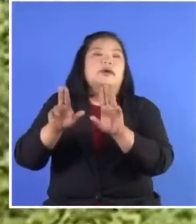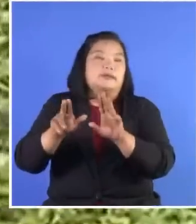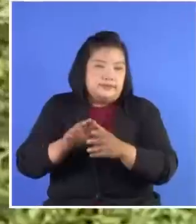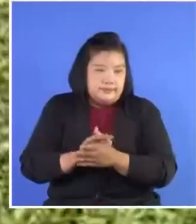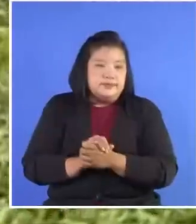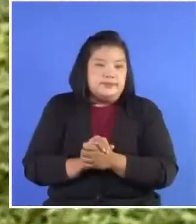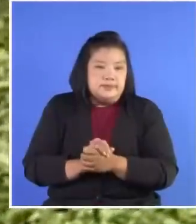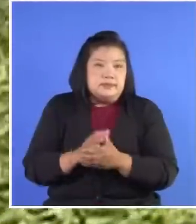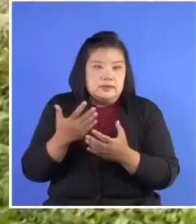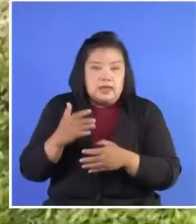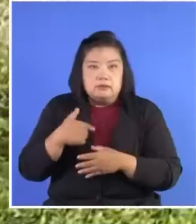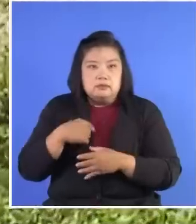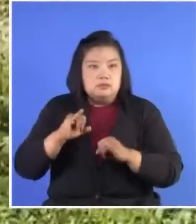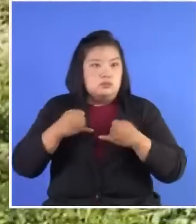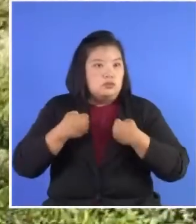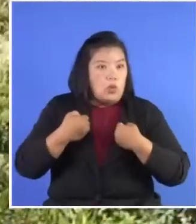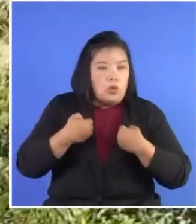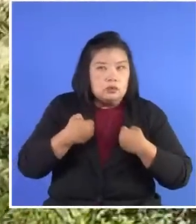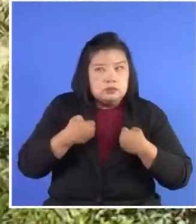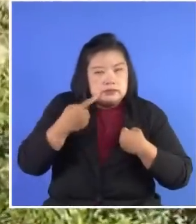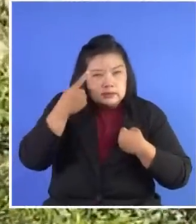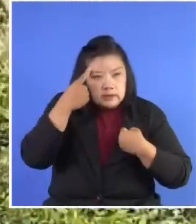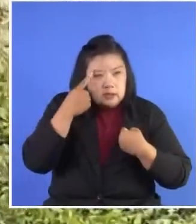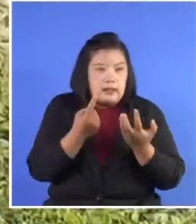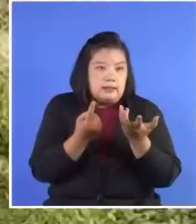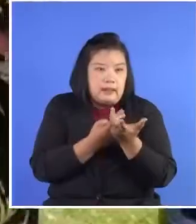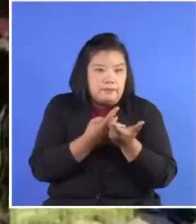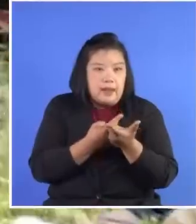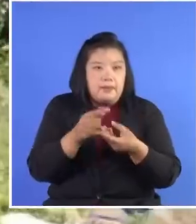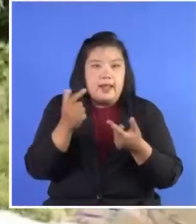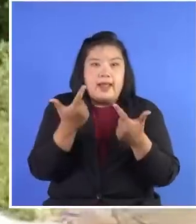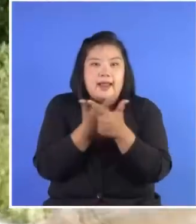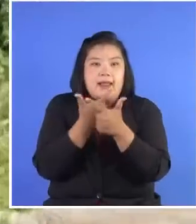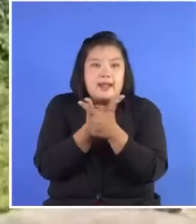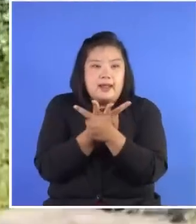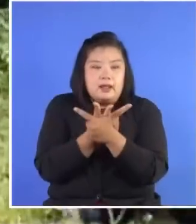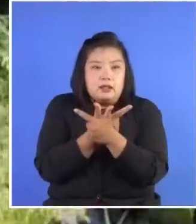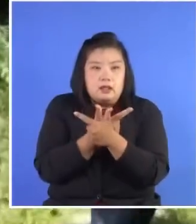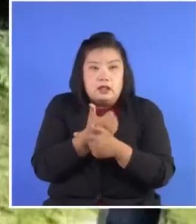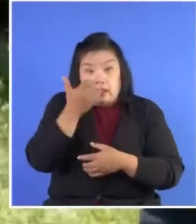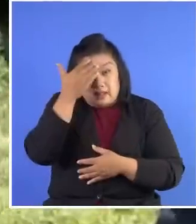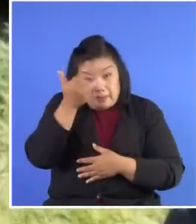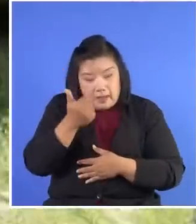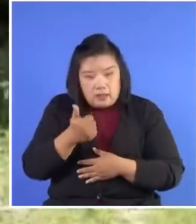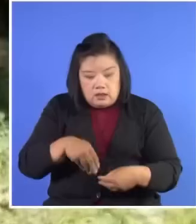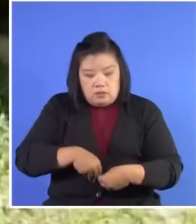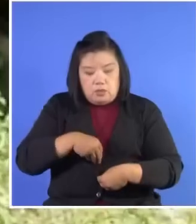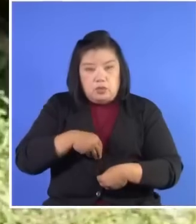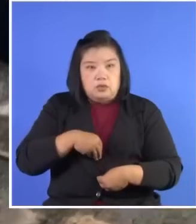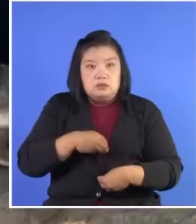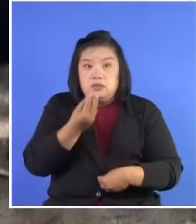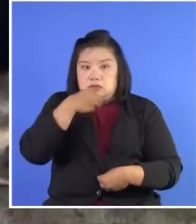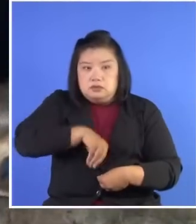และคอหวยเป็นอย่างมากไม่พลาดตีเลขเด็ดงูเห่าบุกกินไข่ไก่ 7ฟองแล้วเร้าหลังบ้าน